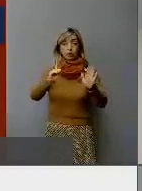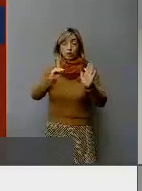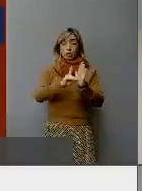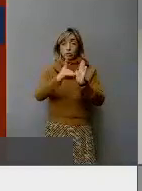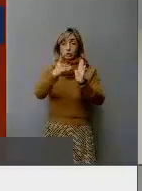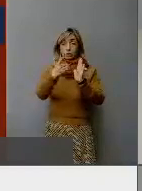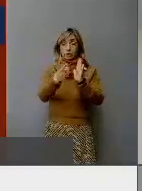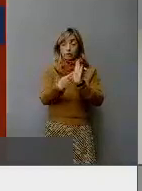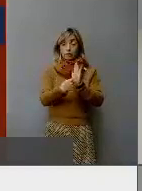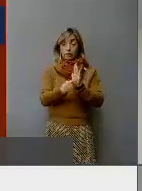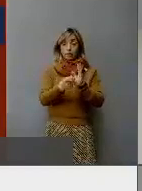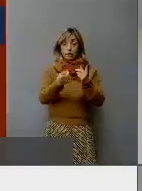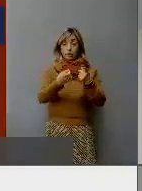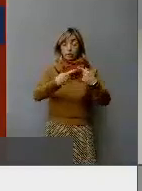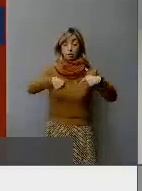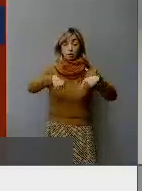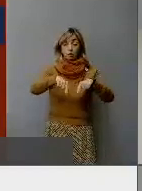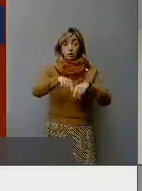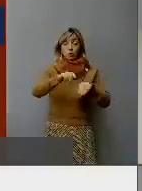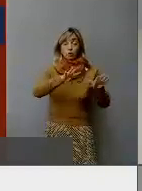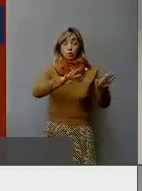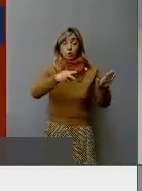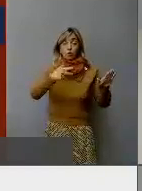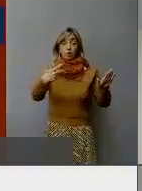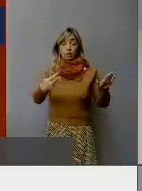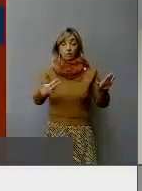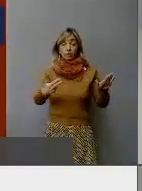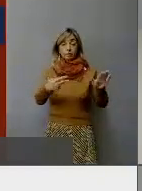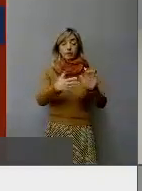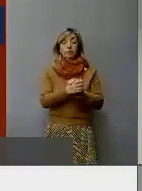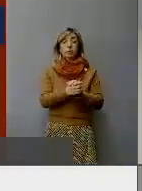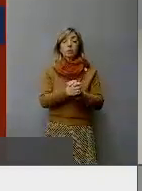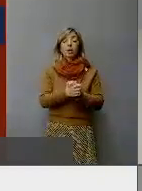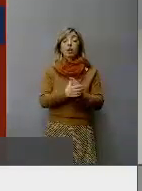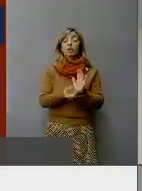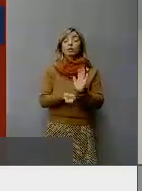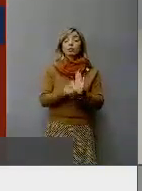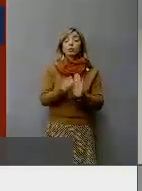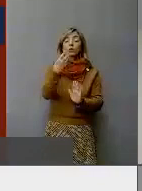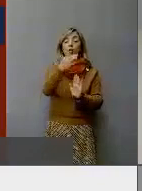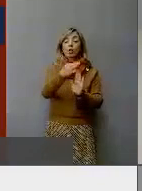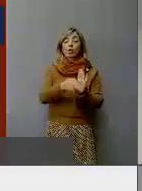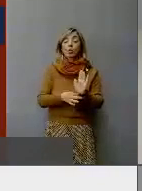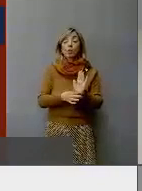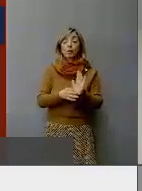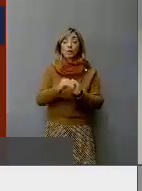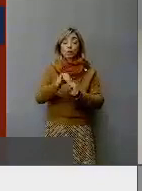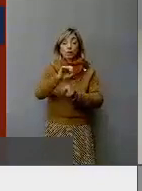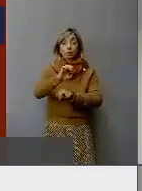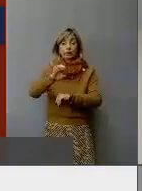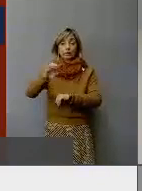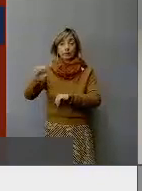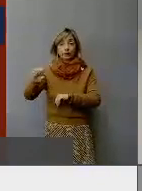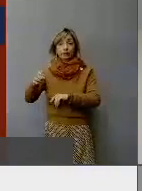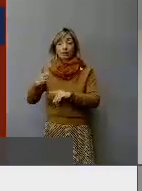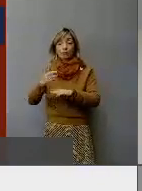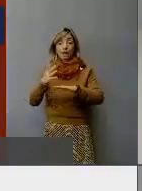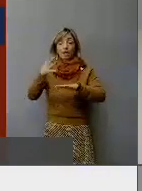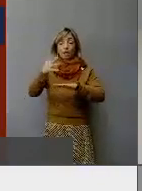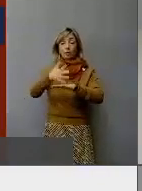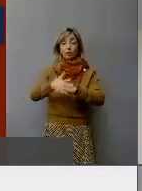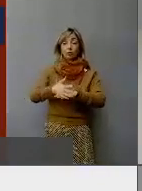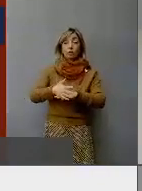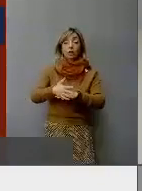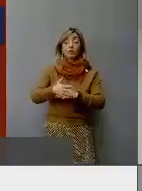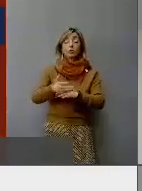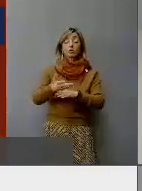93 istituzione regolamento all'applicazione di lisi ai servizi e delle prestazioni sociali agevolate e proprio